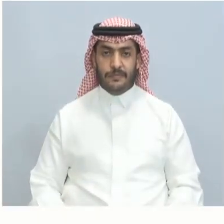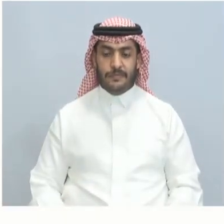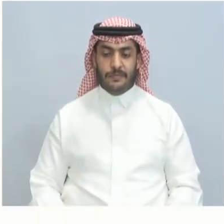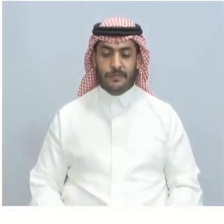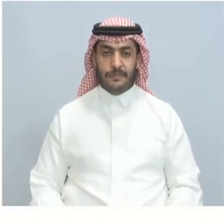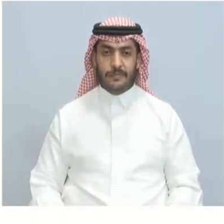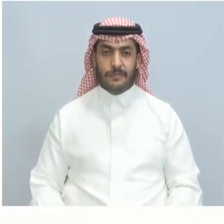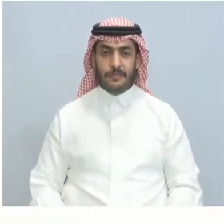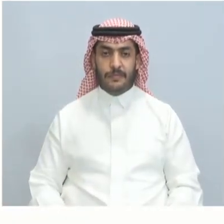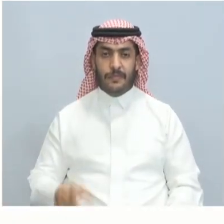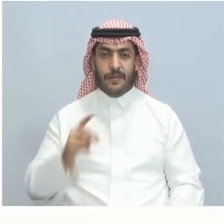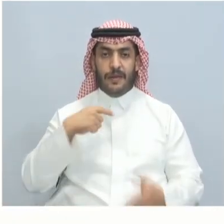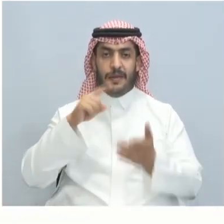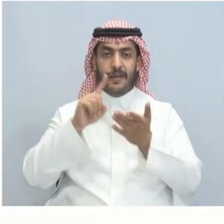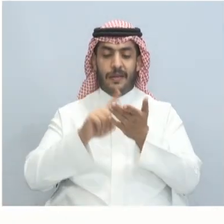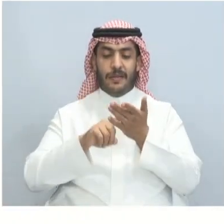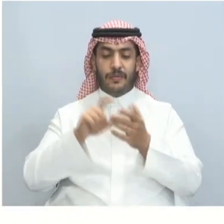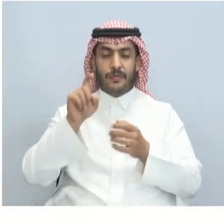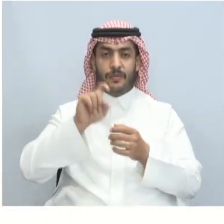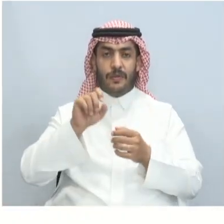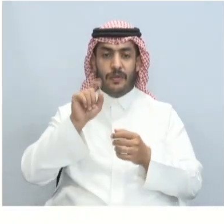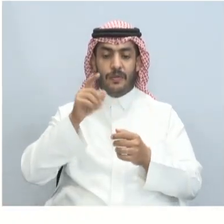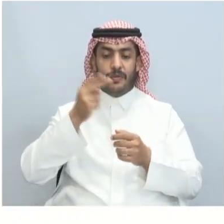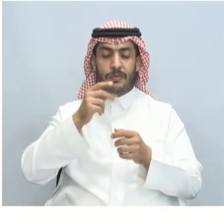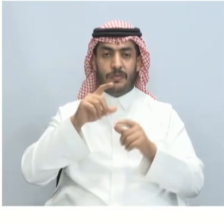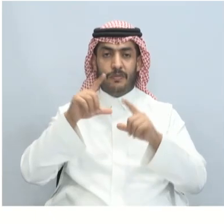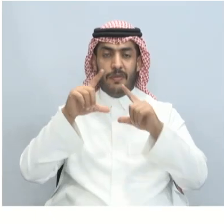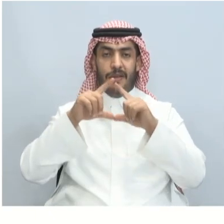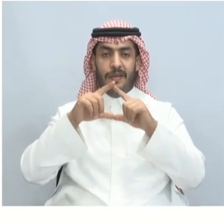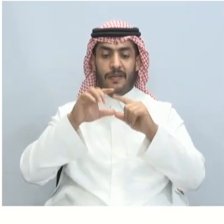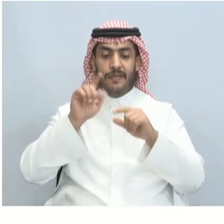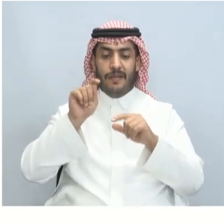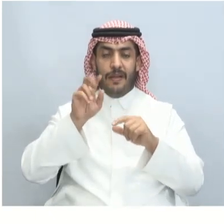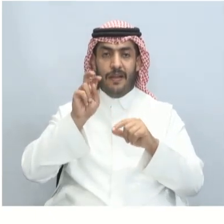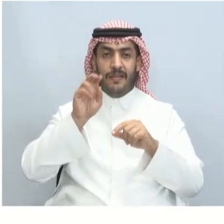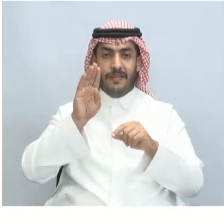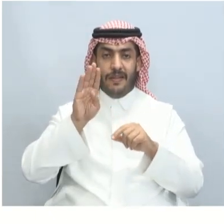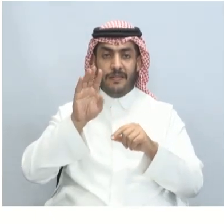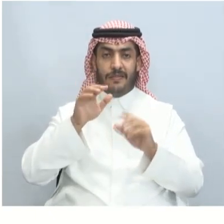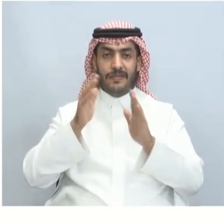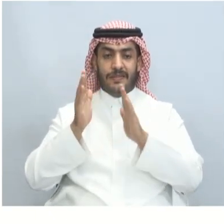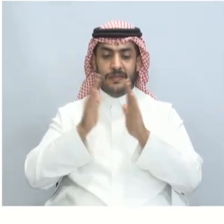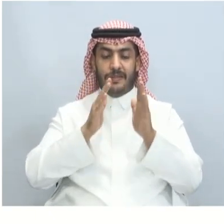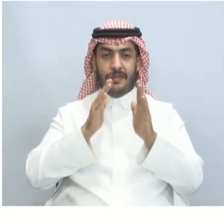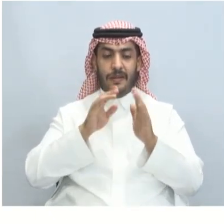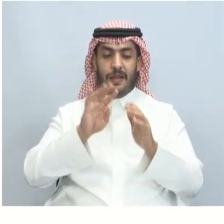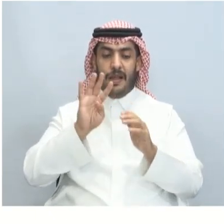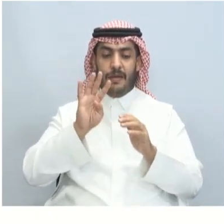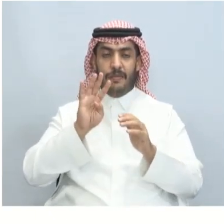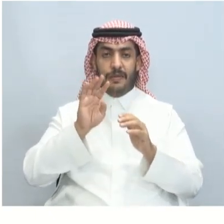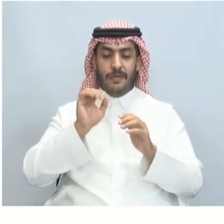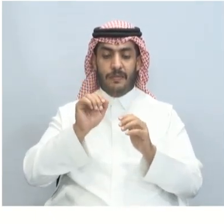شرطه لدينا في تاكد السؤال الاول ارسم صوره المثلث ف ق كف بانسحاب مقداره اربع